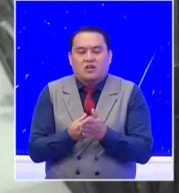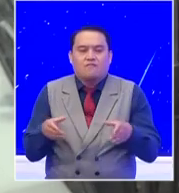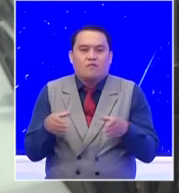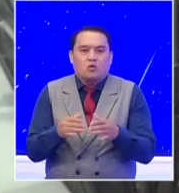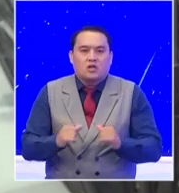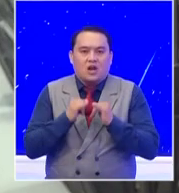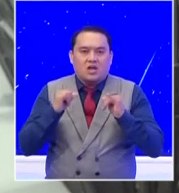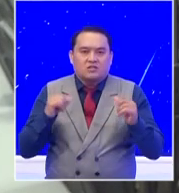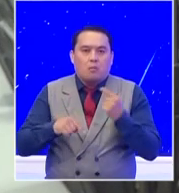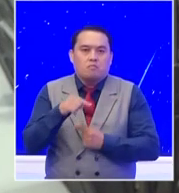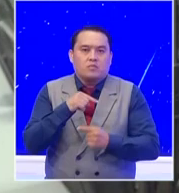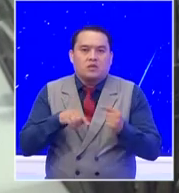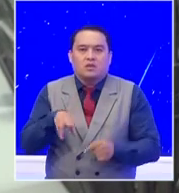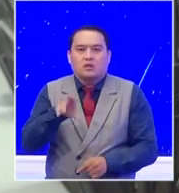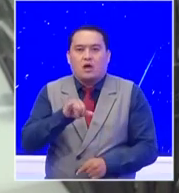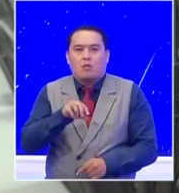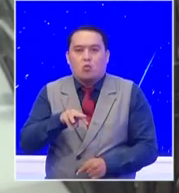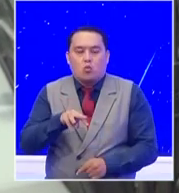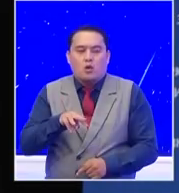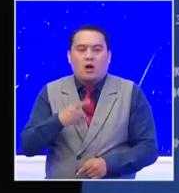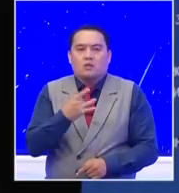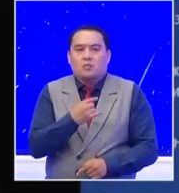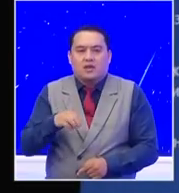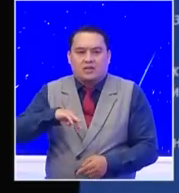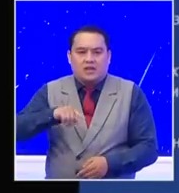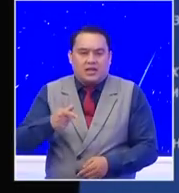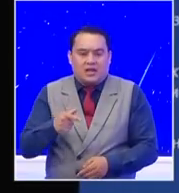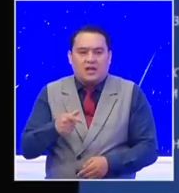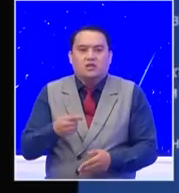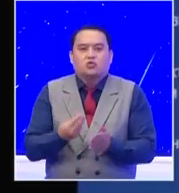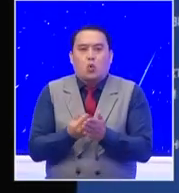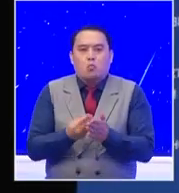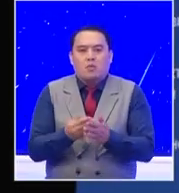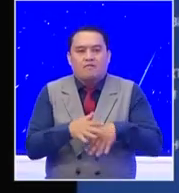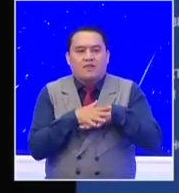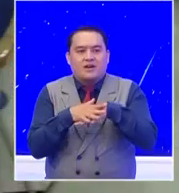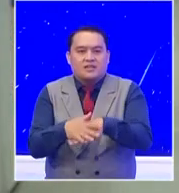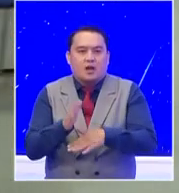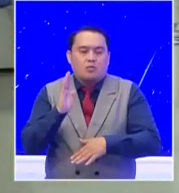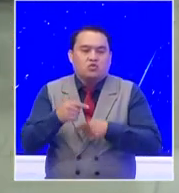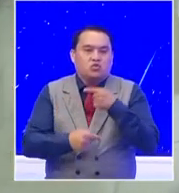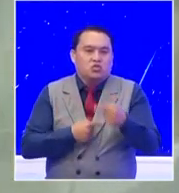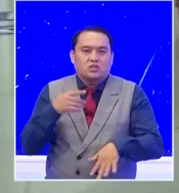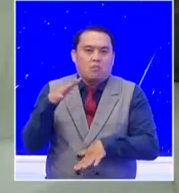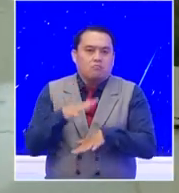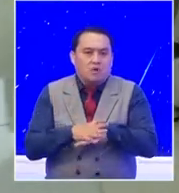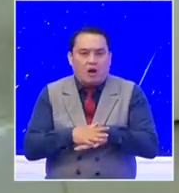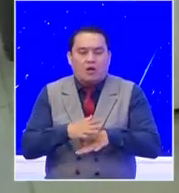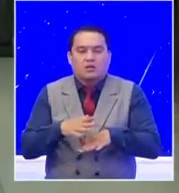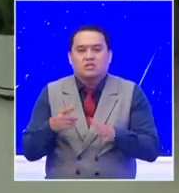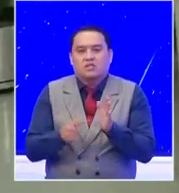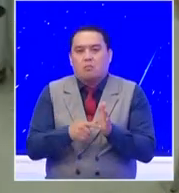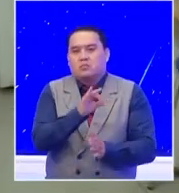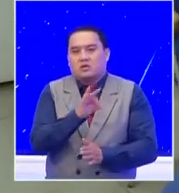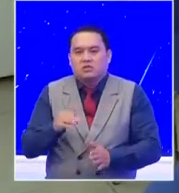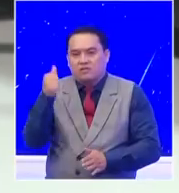развития предпринимательства ДАМУ выделен 1 миллиард тенге. Данная сумма будет выдаваться бизнесменам через банки второго уровня под